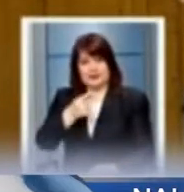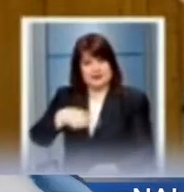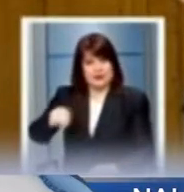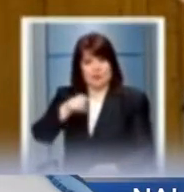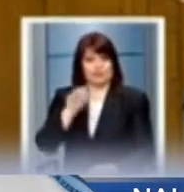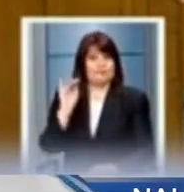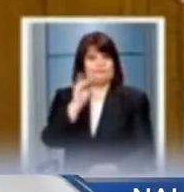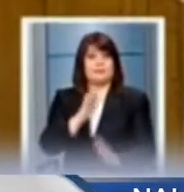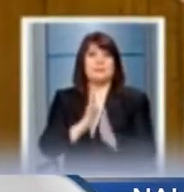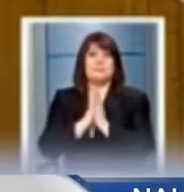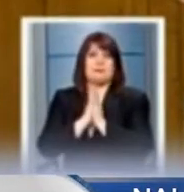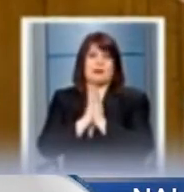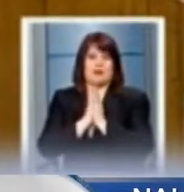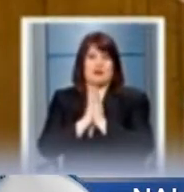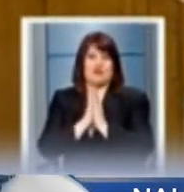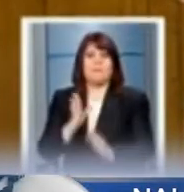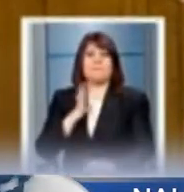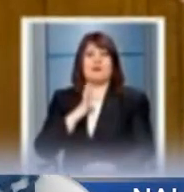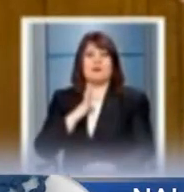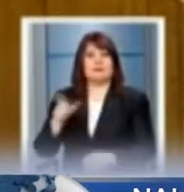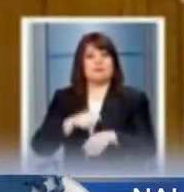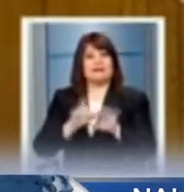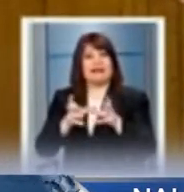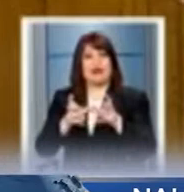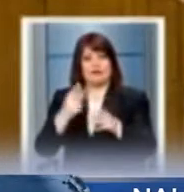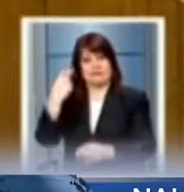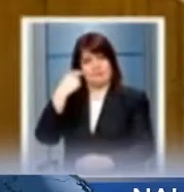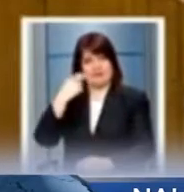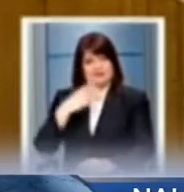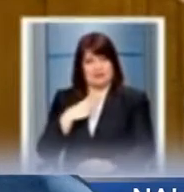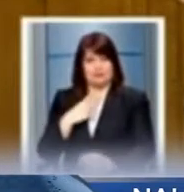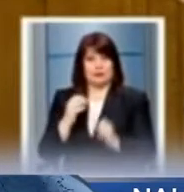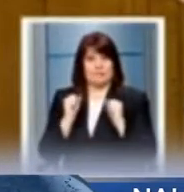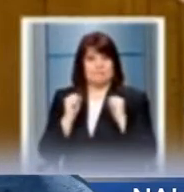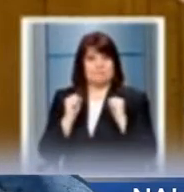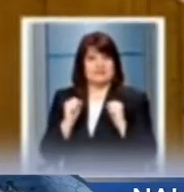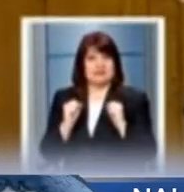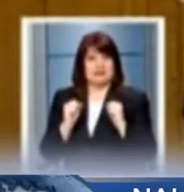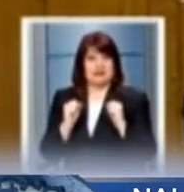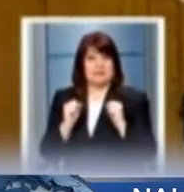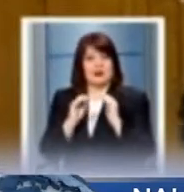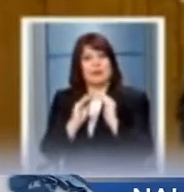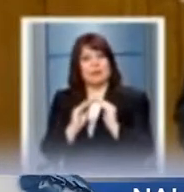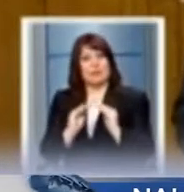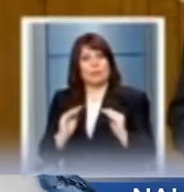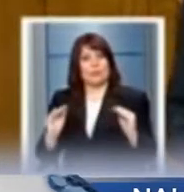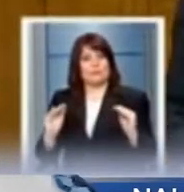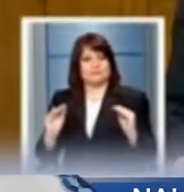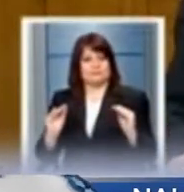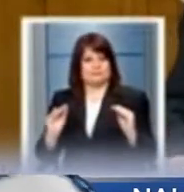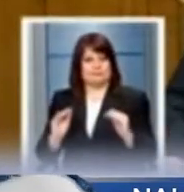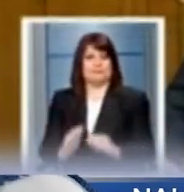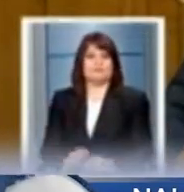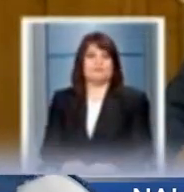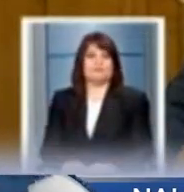σας και στους πολίτες που μας παρακολουθούν για ψυχραιμία και για καταλλαγή.